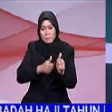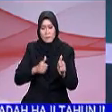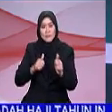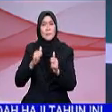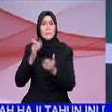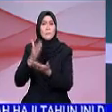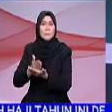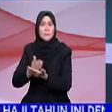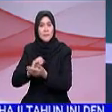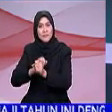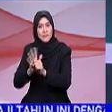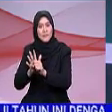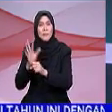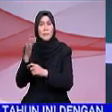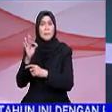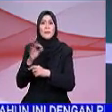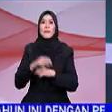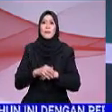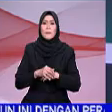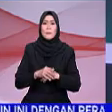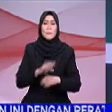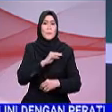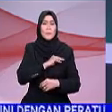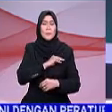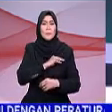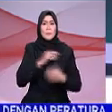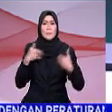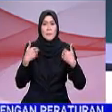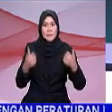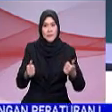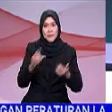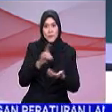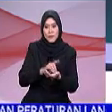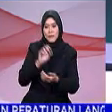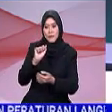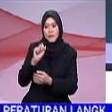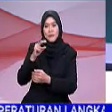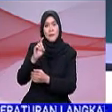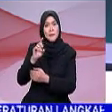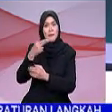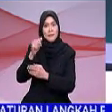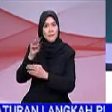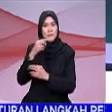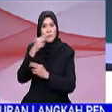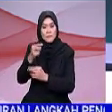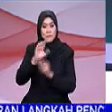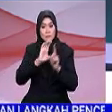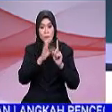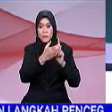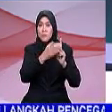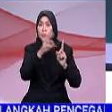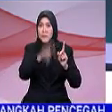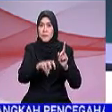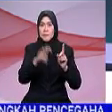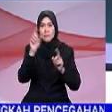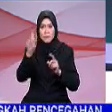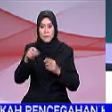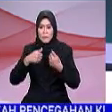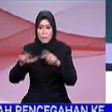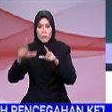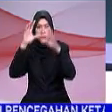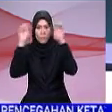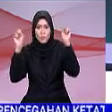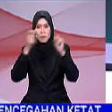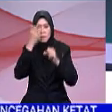Berjangkit 1988. Menteri Kesihatan Datuk Seri Dr. Adham Baba berkata kebenaran kuarantin wajib diberikan majikan selepas